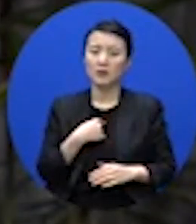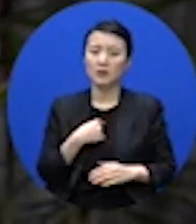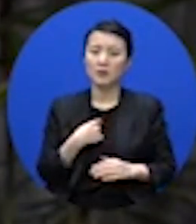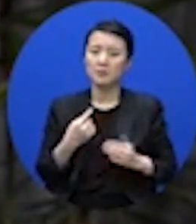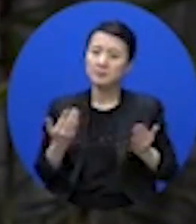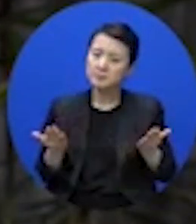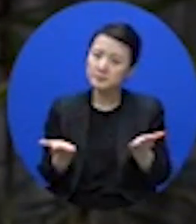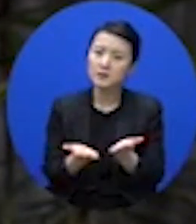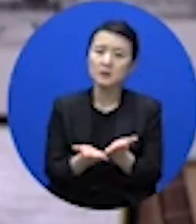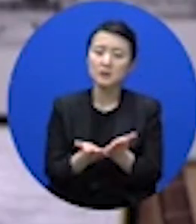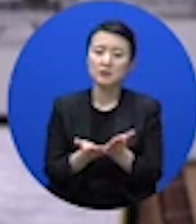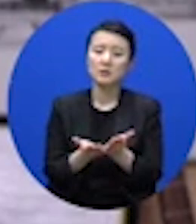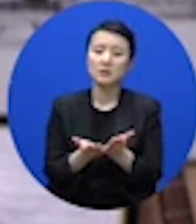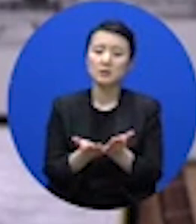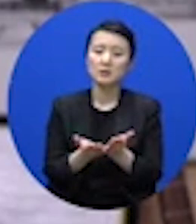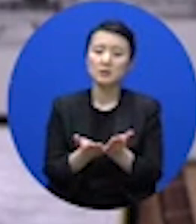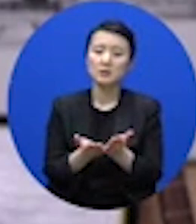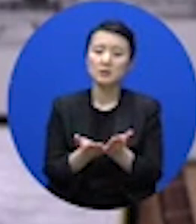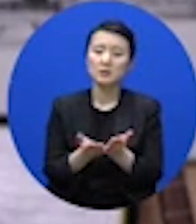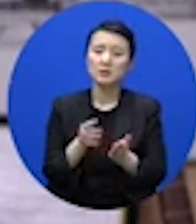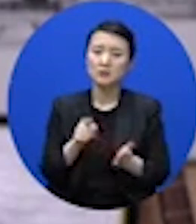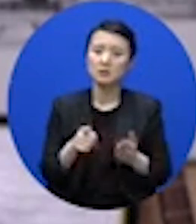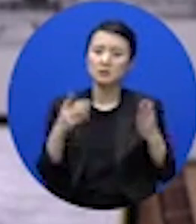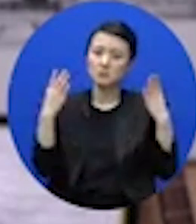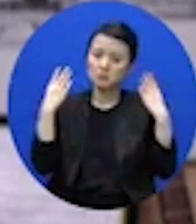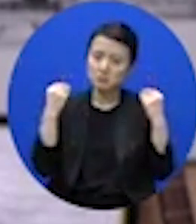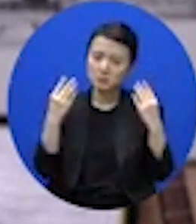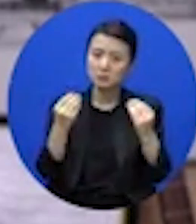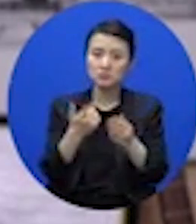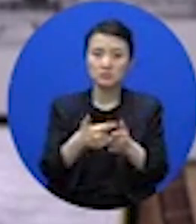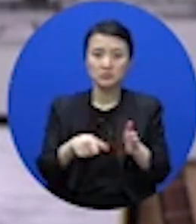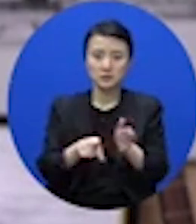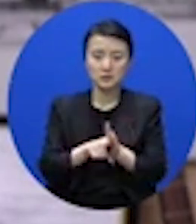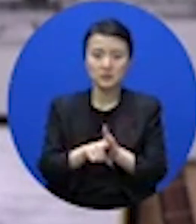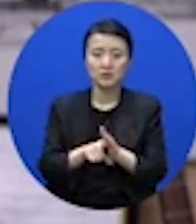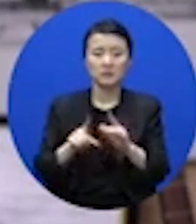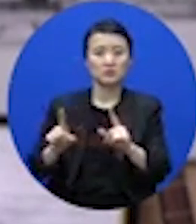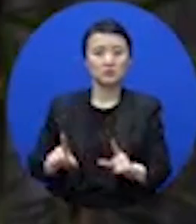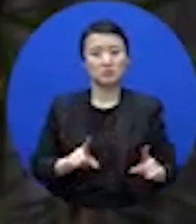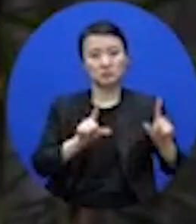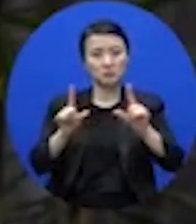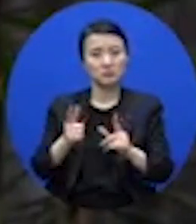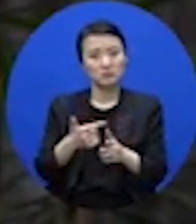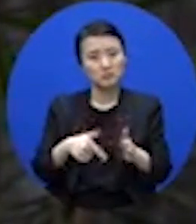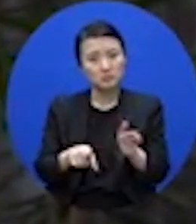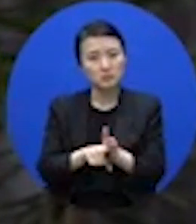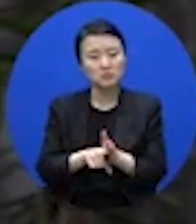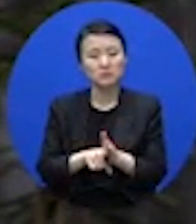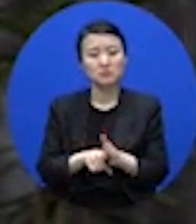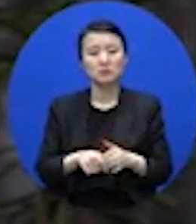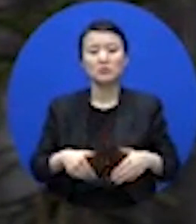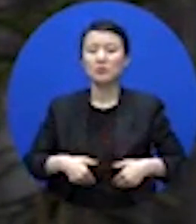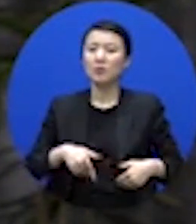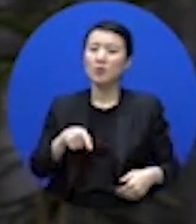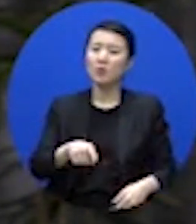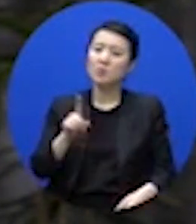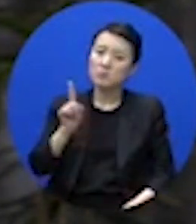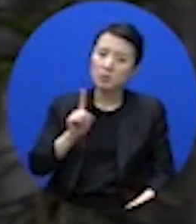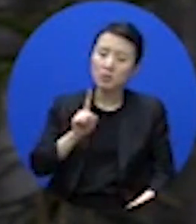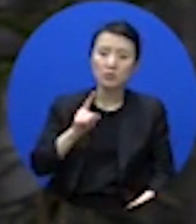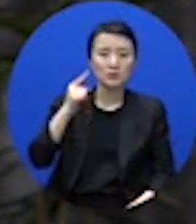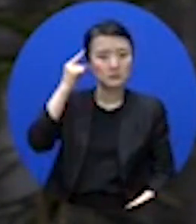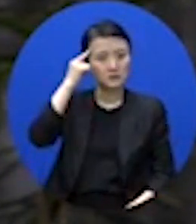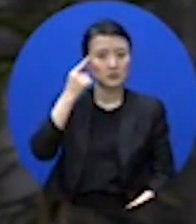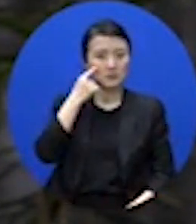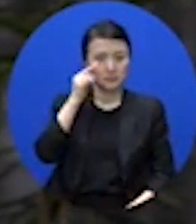마음의 온도를 유지하면서 일상생활을 살아가기 위해서는 우리가 어떤 일을 할까 한번 생각해